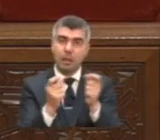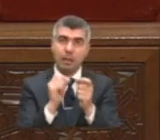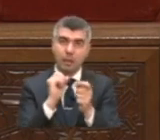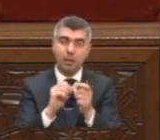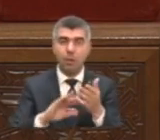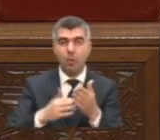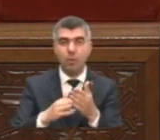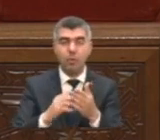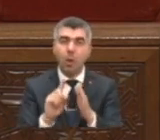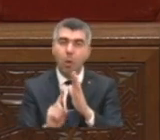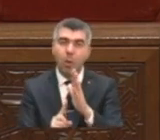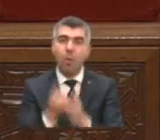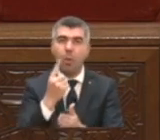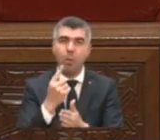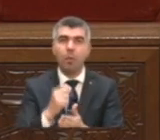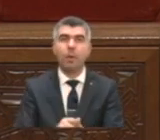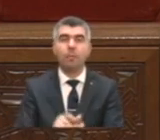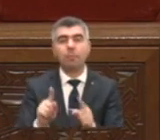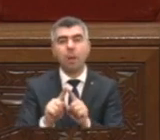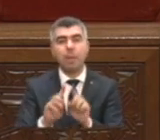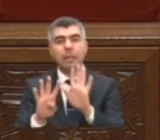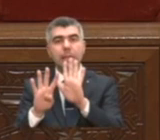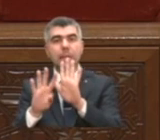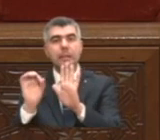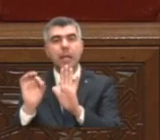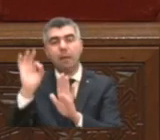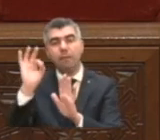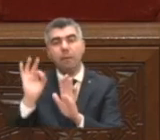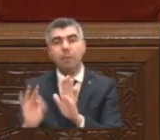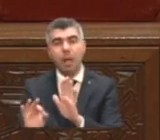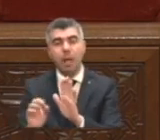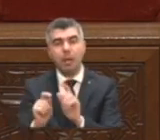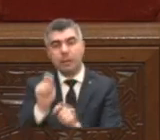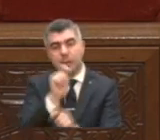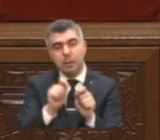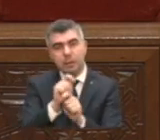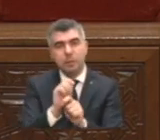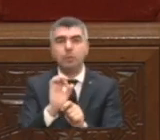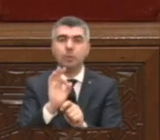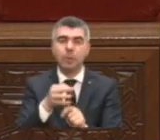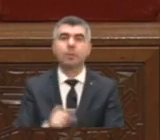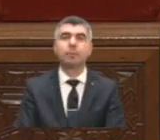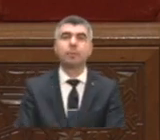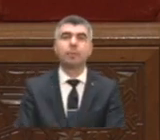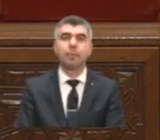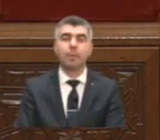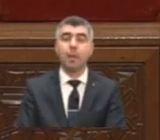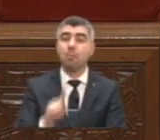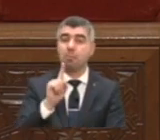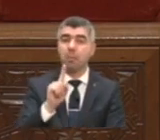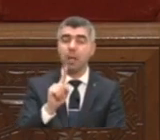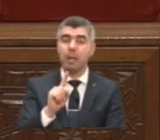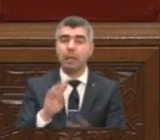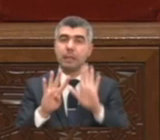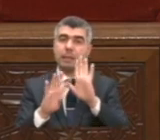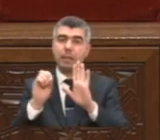واحد التقييم اولي بان 90% ديال الاشغال كملت، ولكن هاد 90% فقط